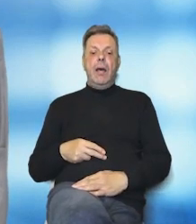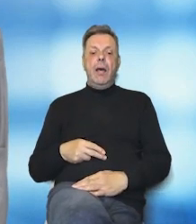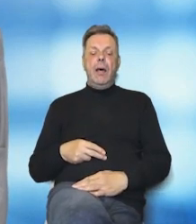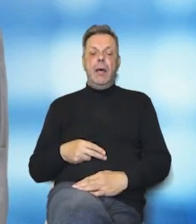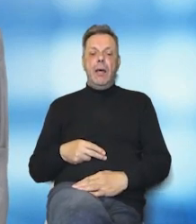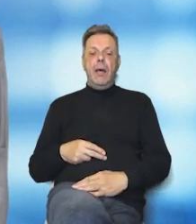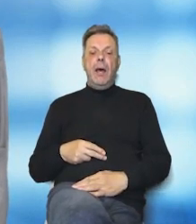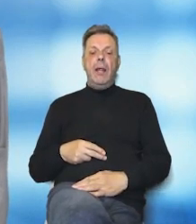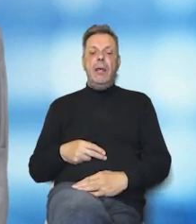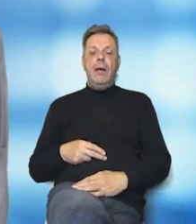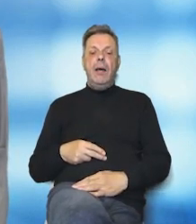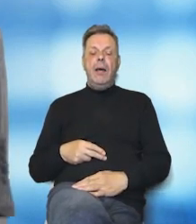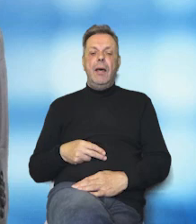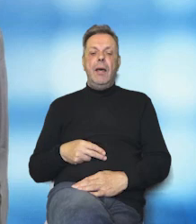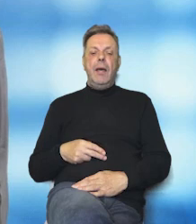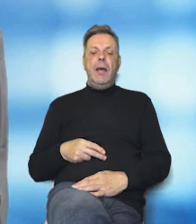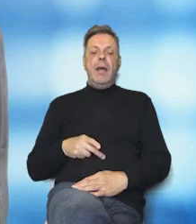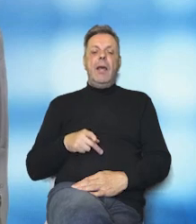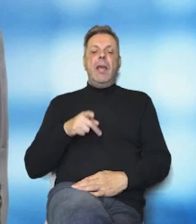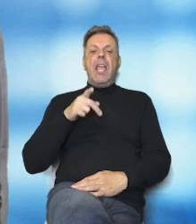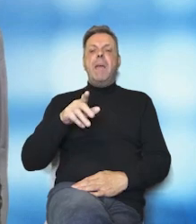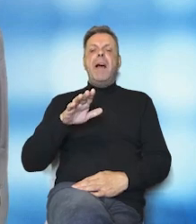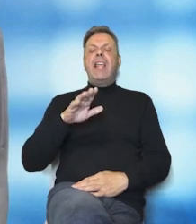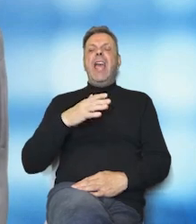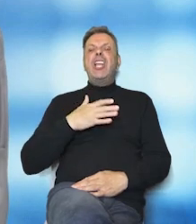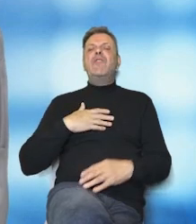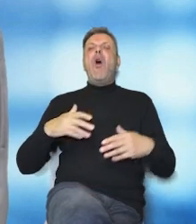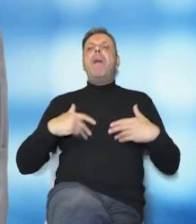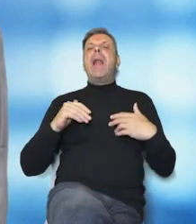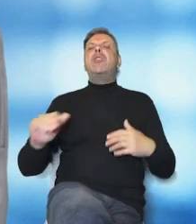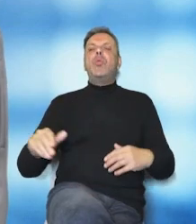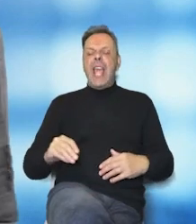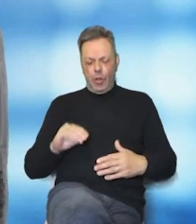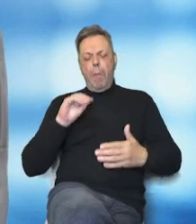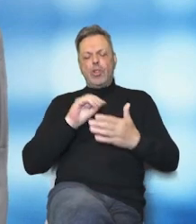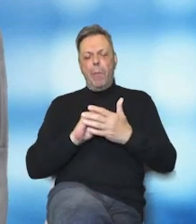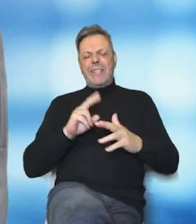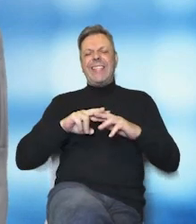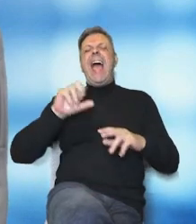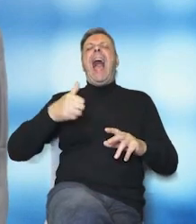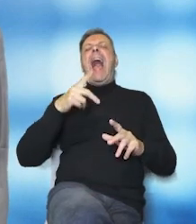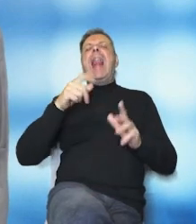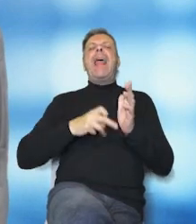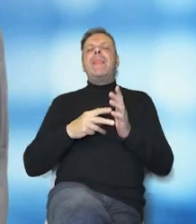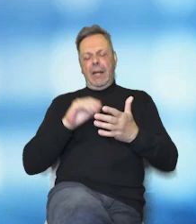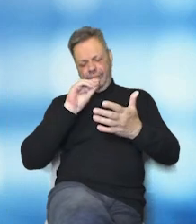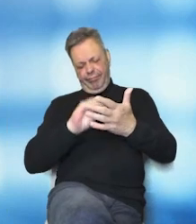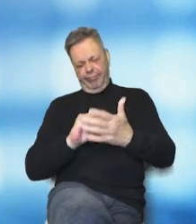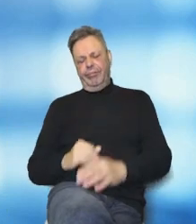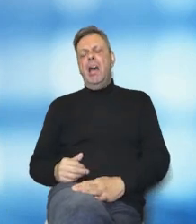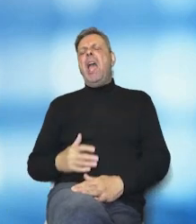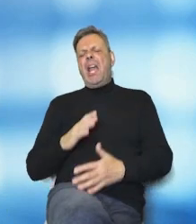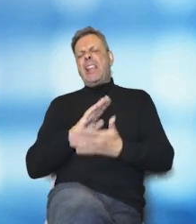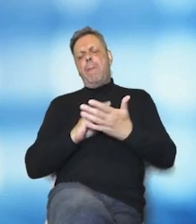Highlander Adventure, ali ovoga imate svoje mlađe ukućane, pa se recite Highlander, vjerojatno će Google izbaciti dalje. Čim upišete